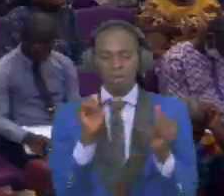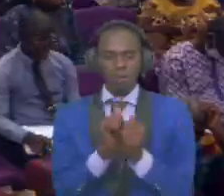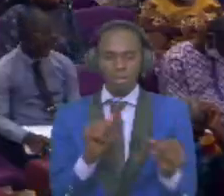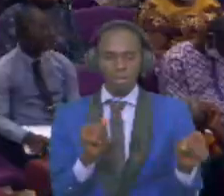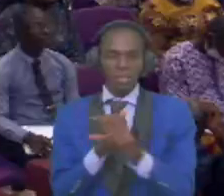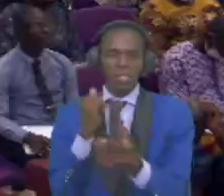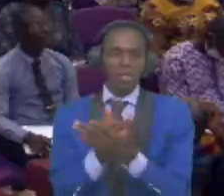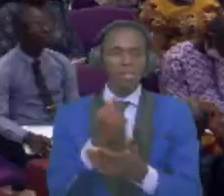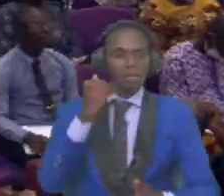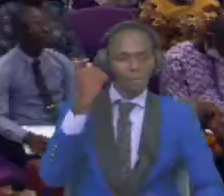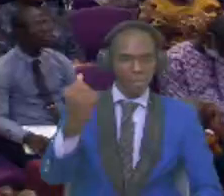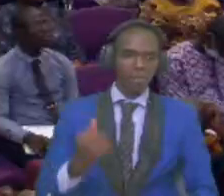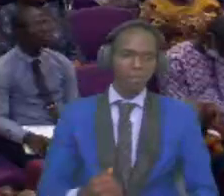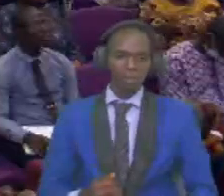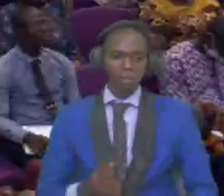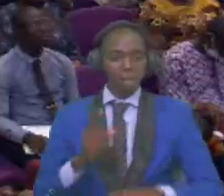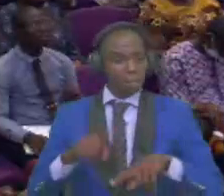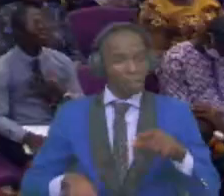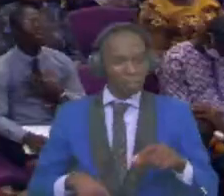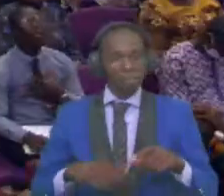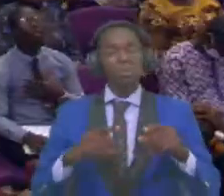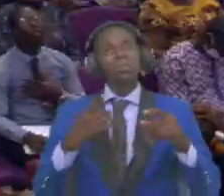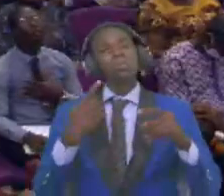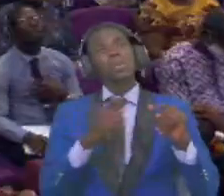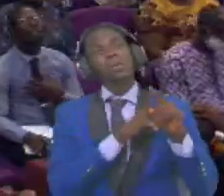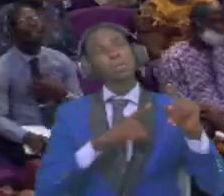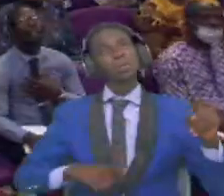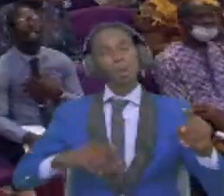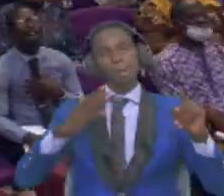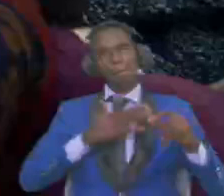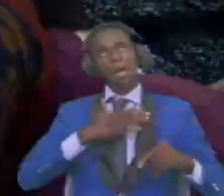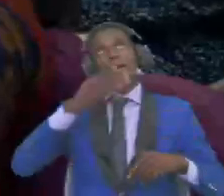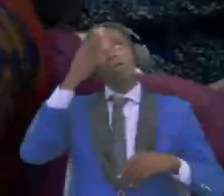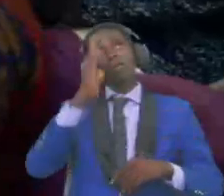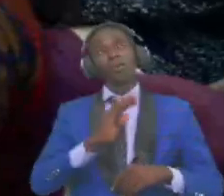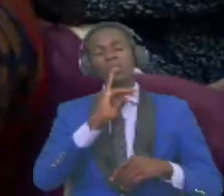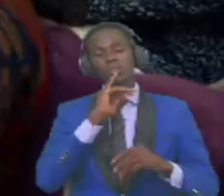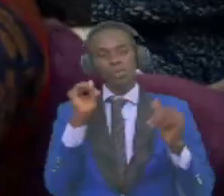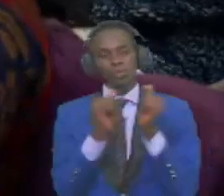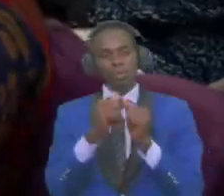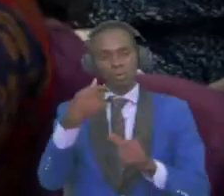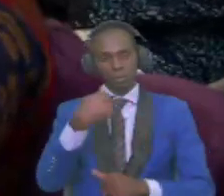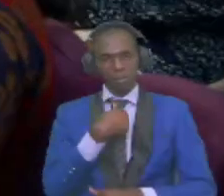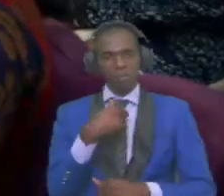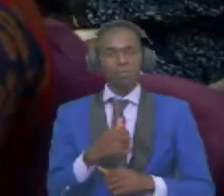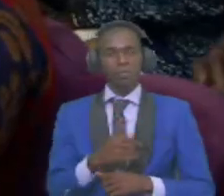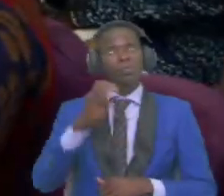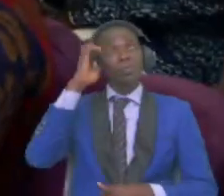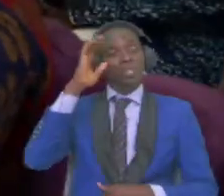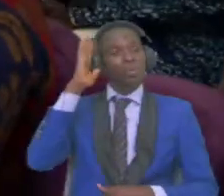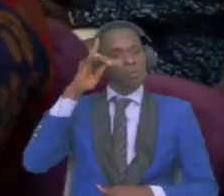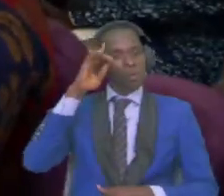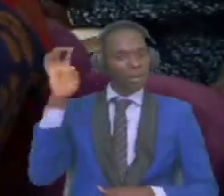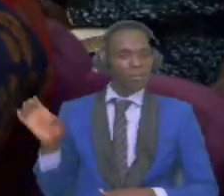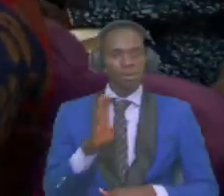avec toi d'accord les nerfs mot dieu est avec moi il